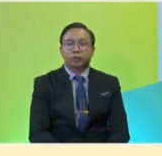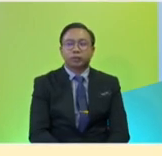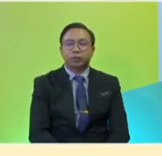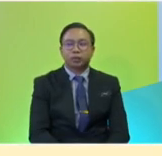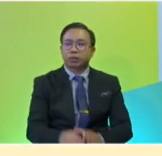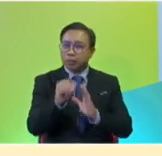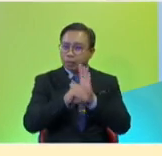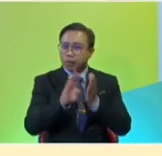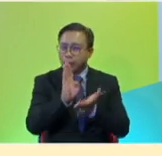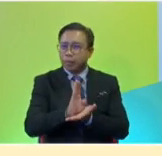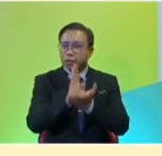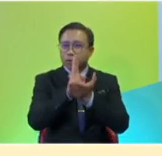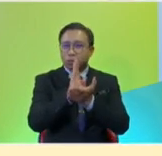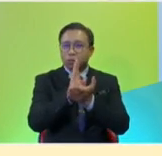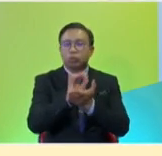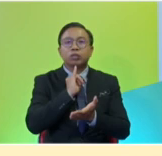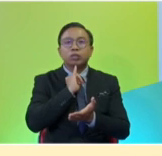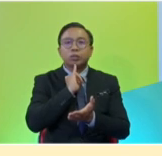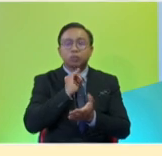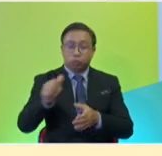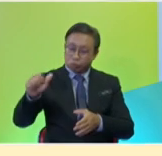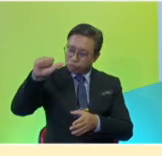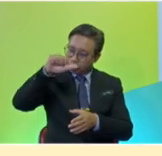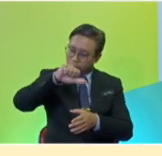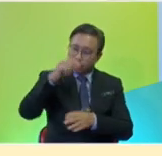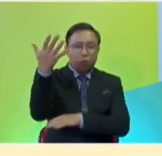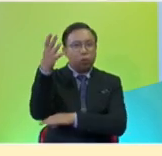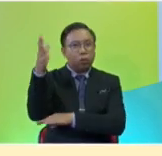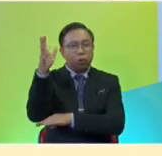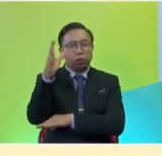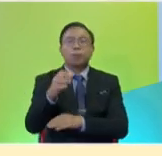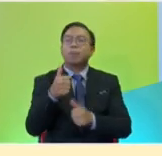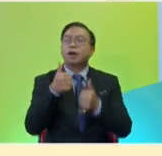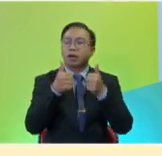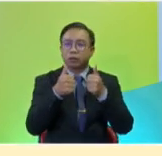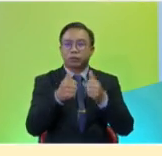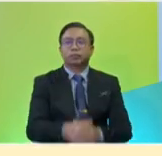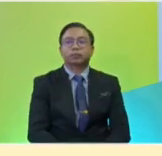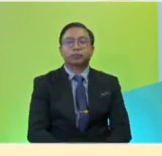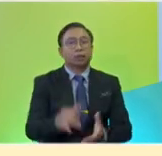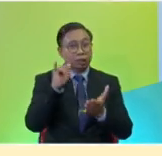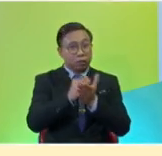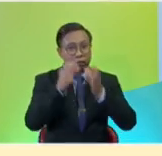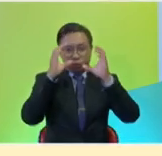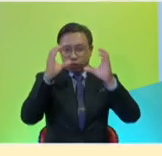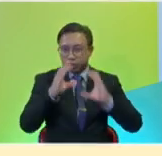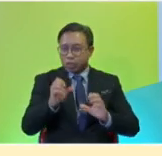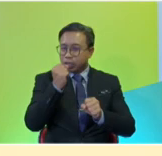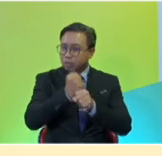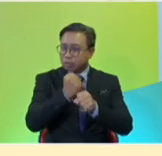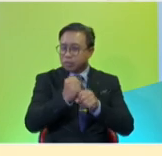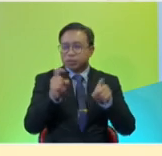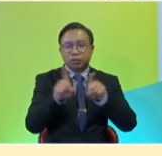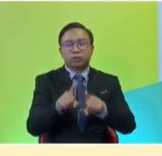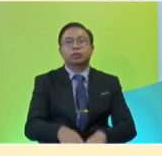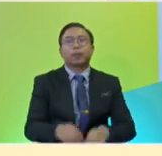membantu ibu menyiram pohon itulah cara bekerjasama bolehlah